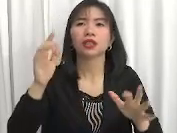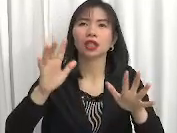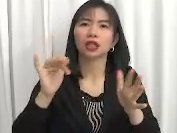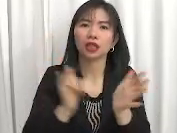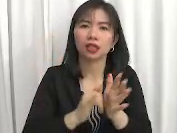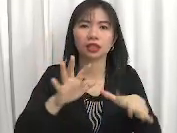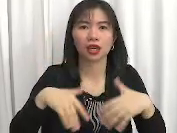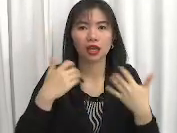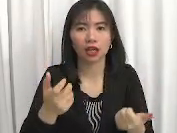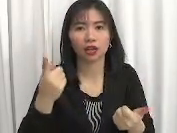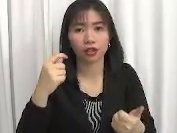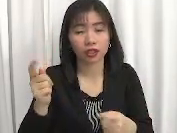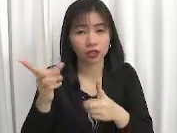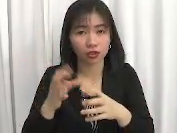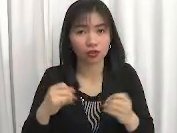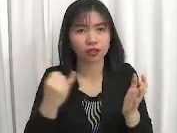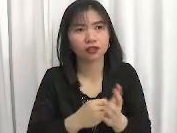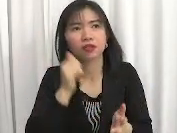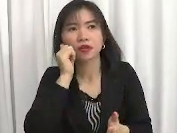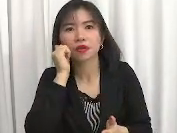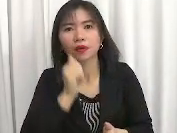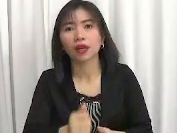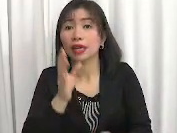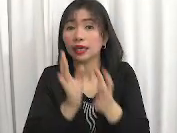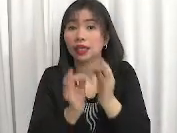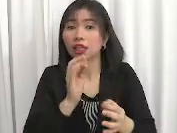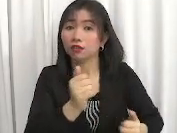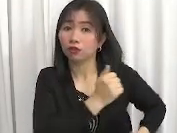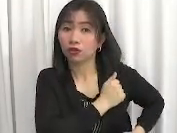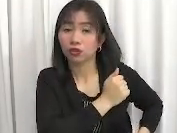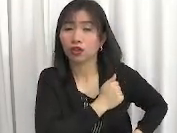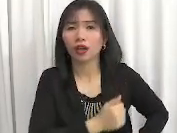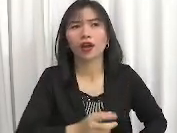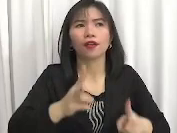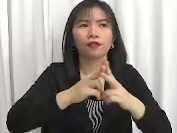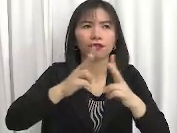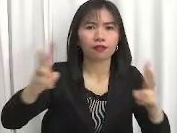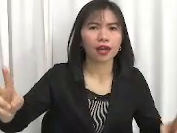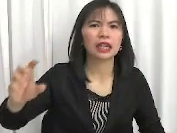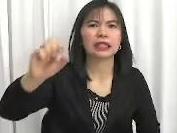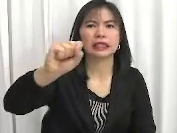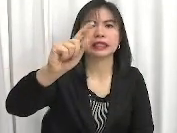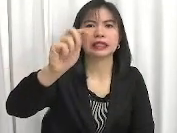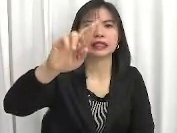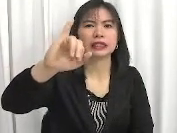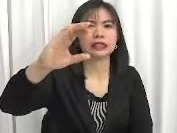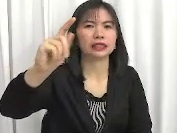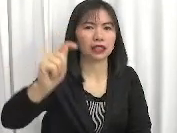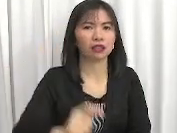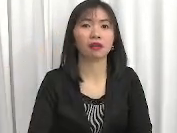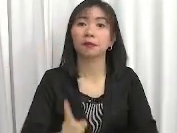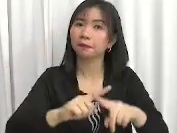sabi nila, pag sundalo, stricto eh. Hindi. Ang sundalo, mapagmahal. Wow!